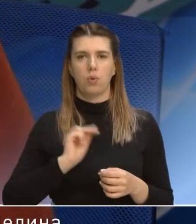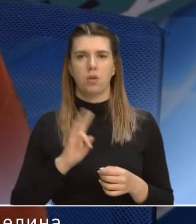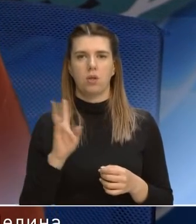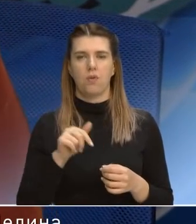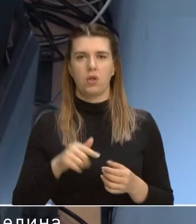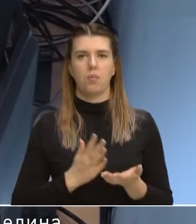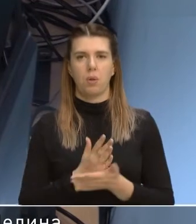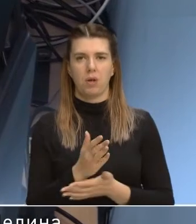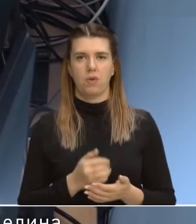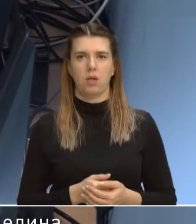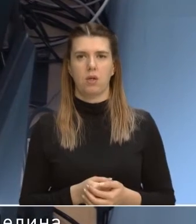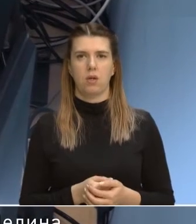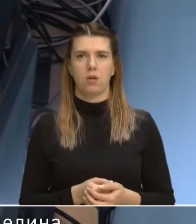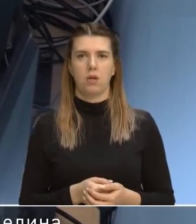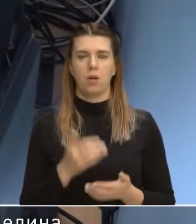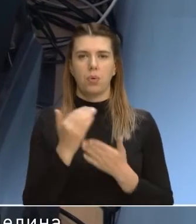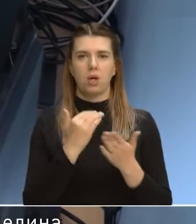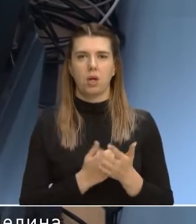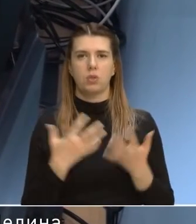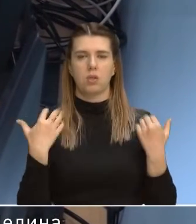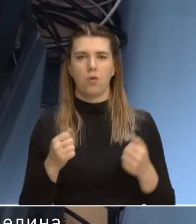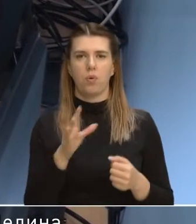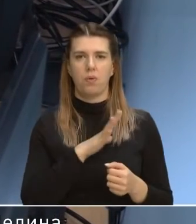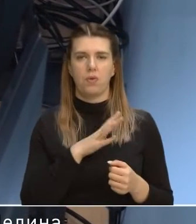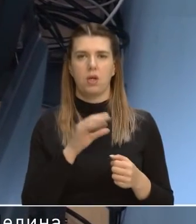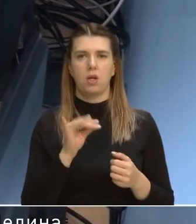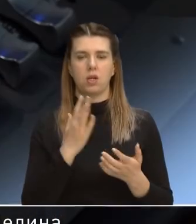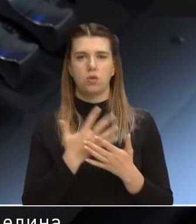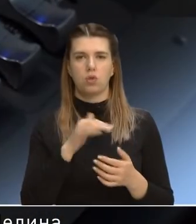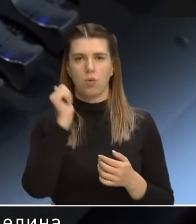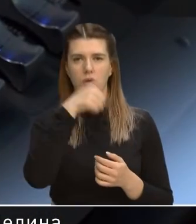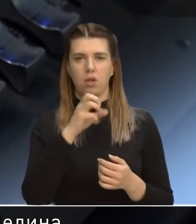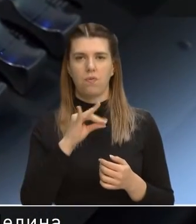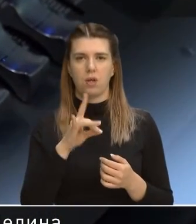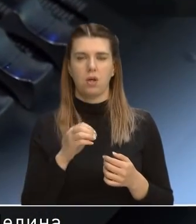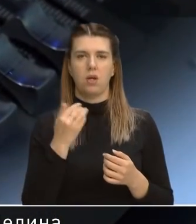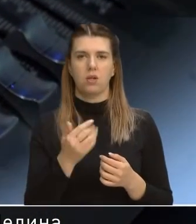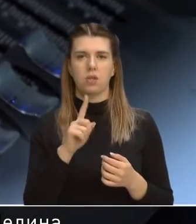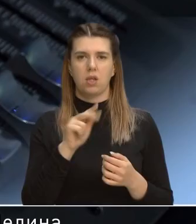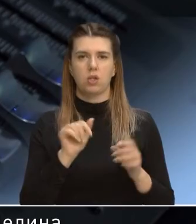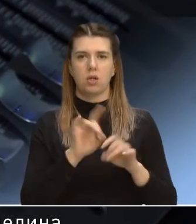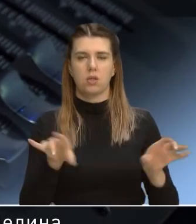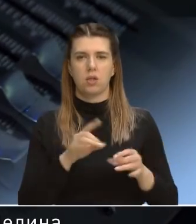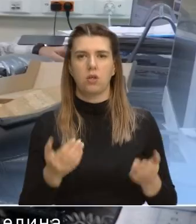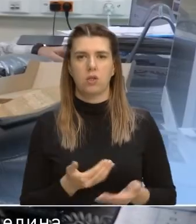работать нам в этом направлении. Программа «Здорово, бывали» существует уже год в эфире. Ее главная